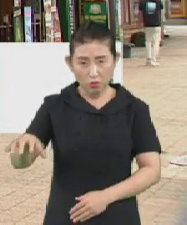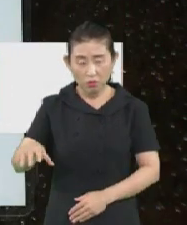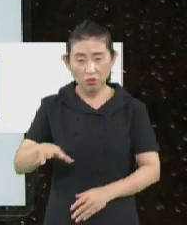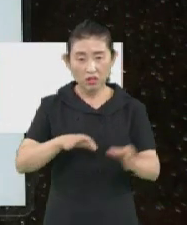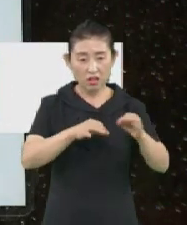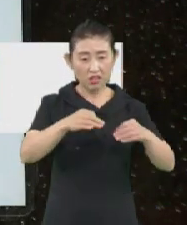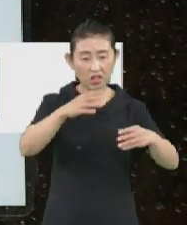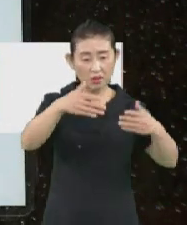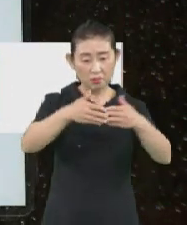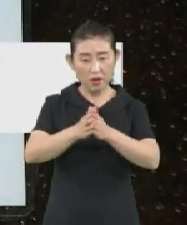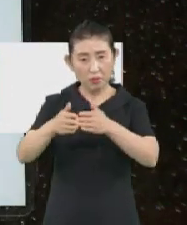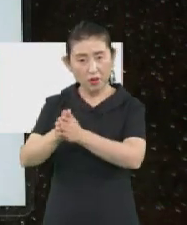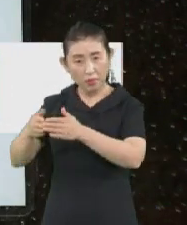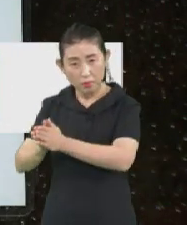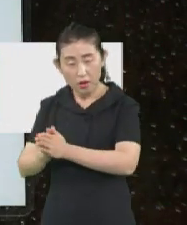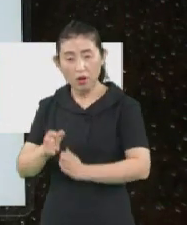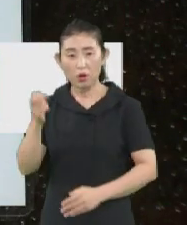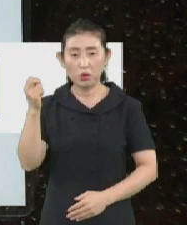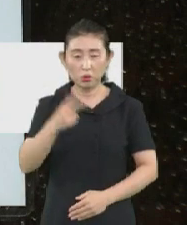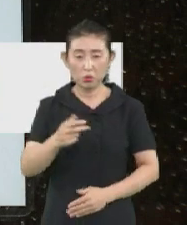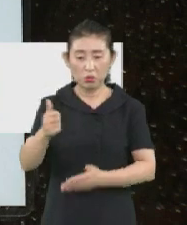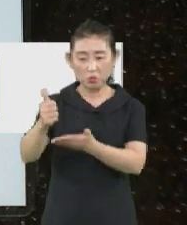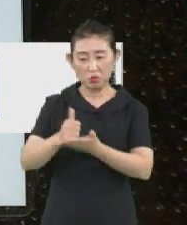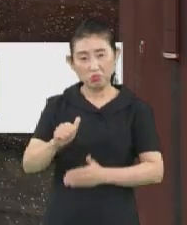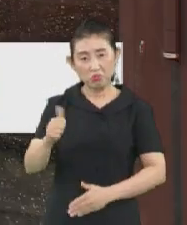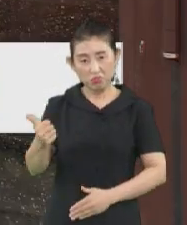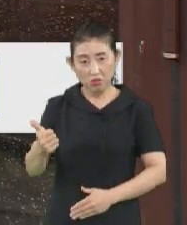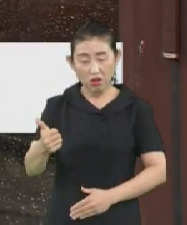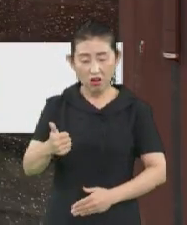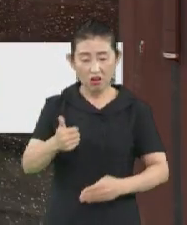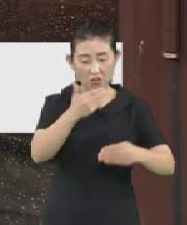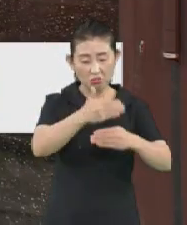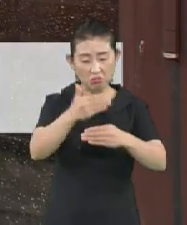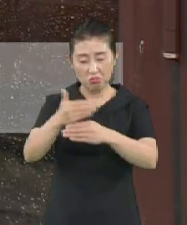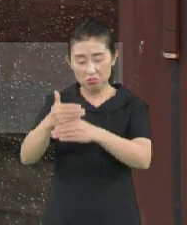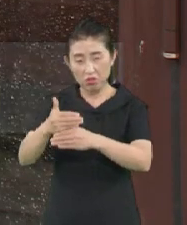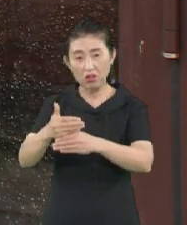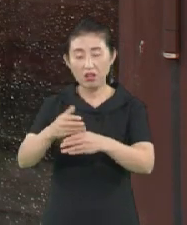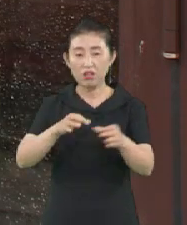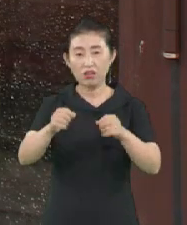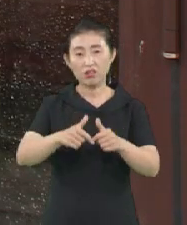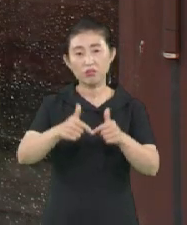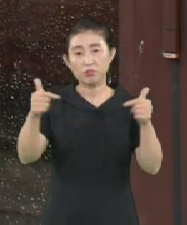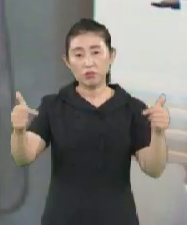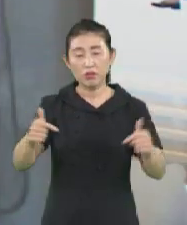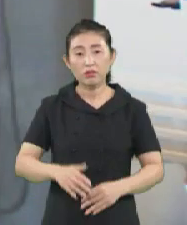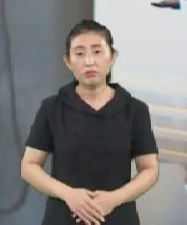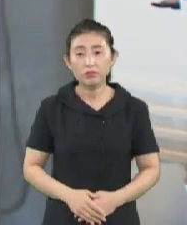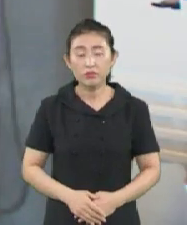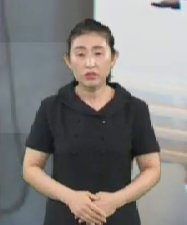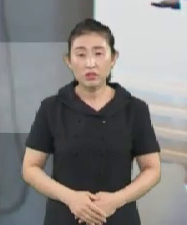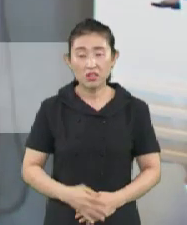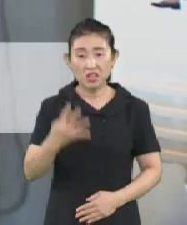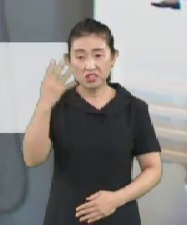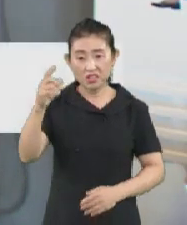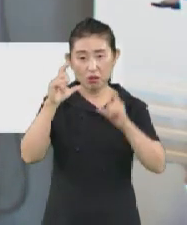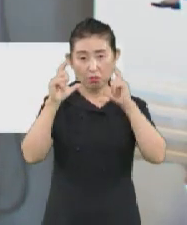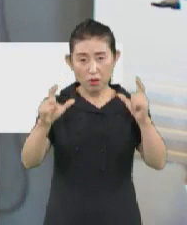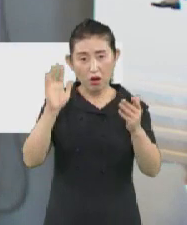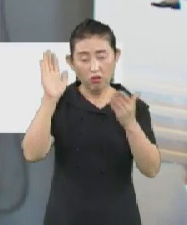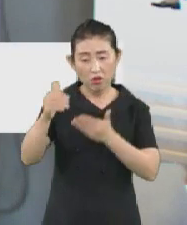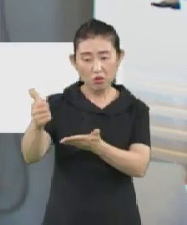폐업을 하거나 4단계 기간 동안 잠정적으로 문을 닫은 업소들이 늘어만 갑니다. 4단계 가고 나서는 손님이 너무